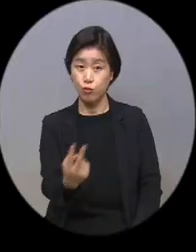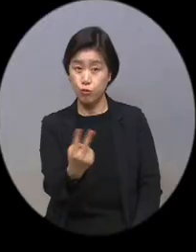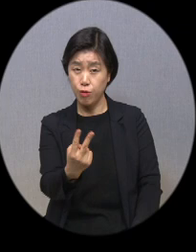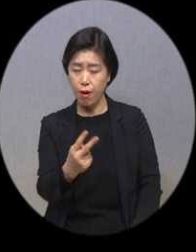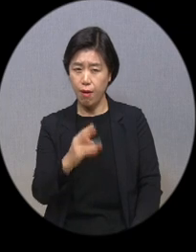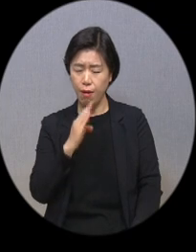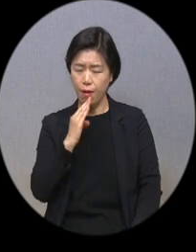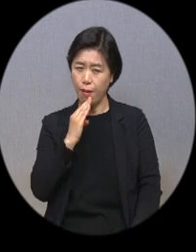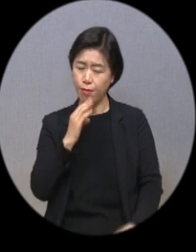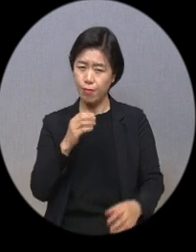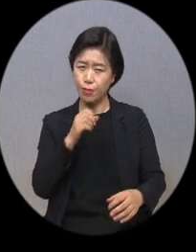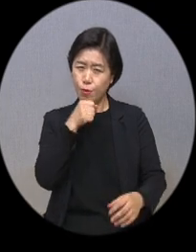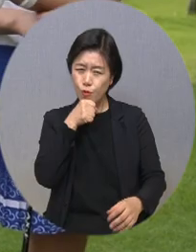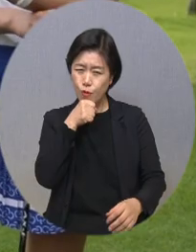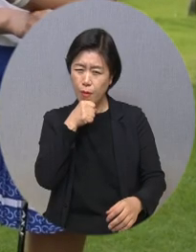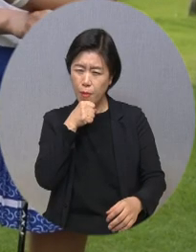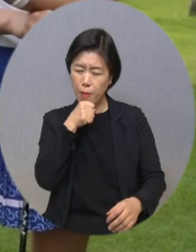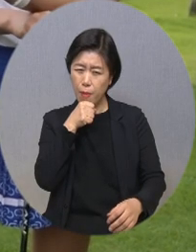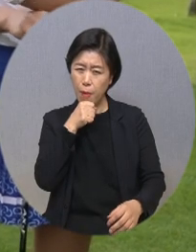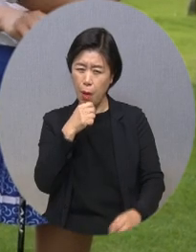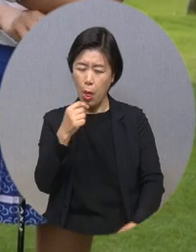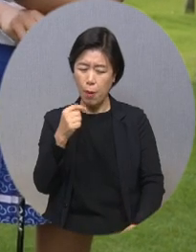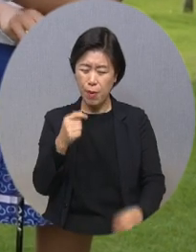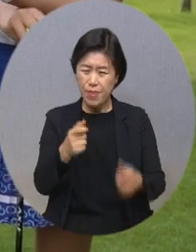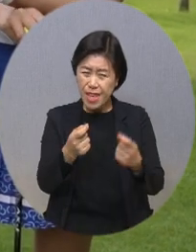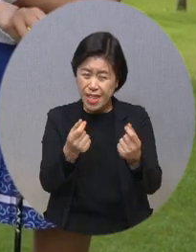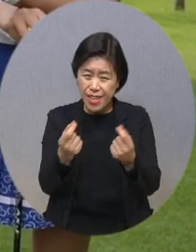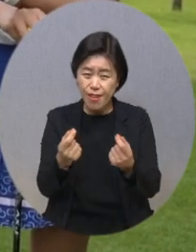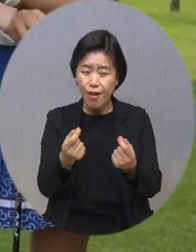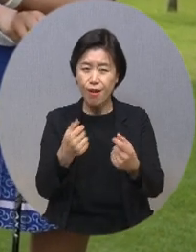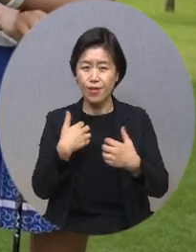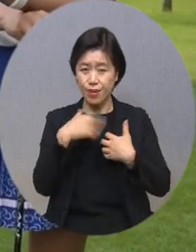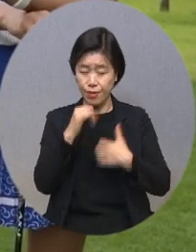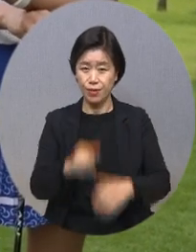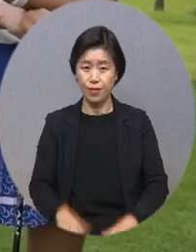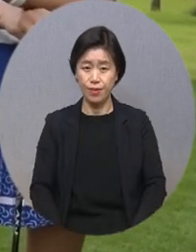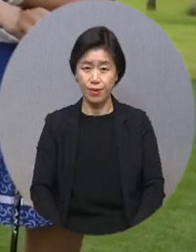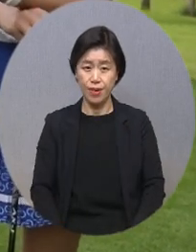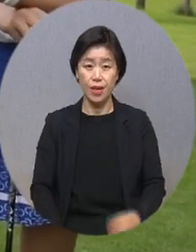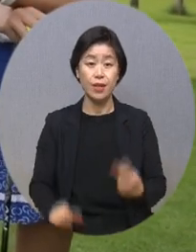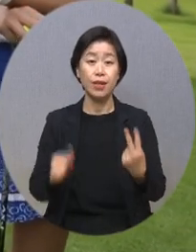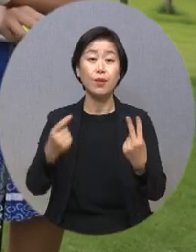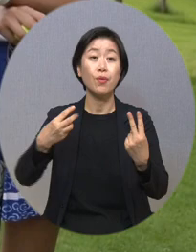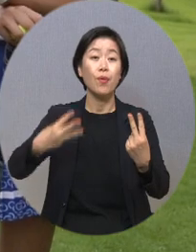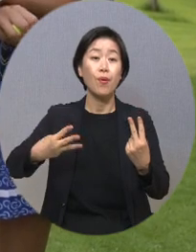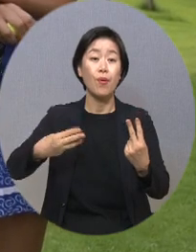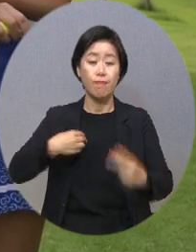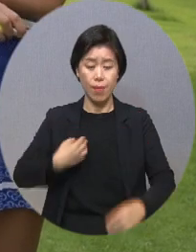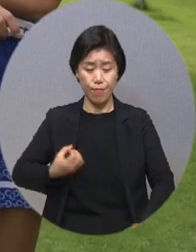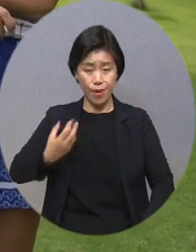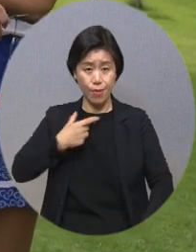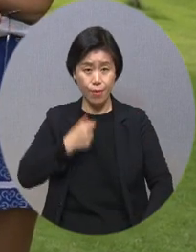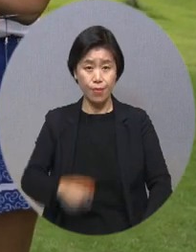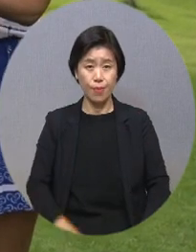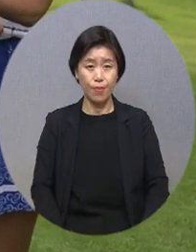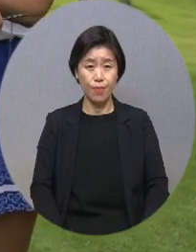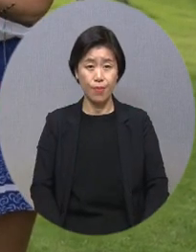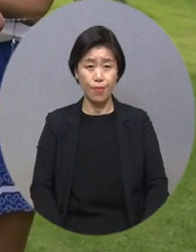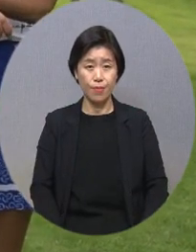아니에요? 이제 다음으로 비겼잖아. 내가 무조건 이겨야 되잖아. 쫄깃쫄깃. 팝파이브야. 은지.